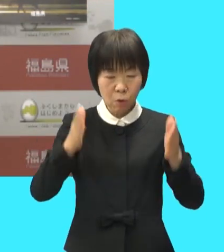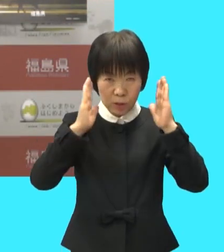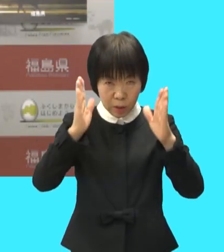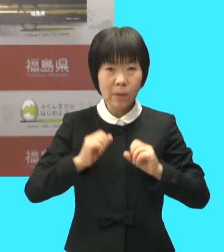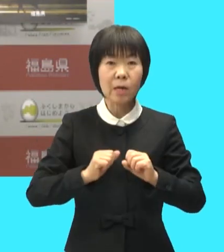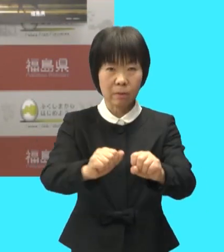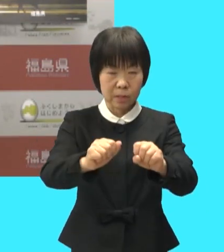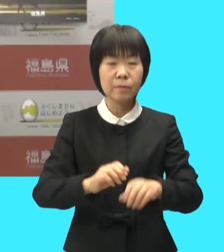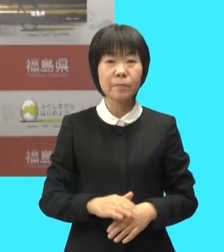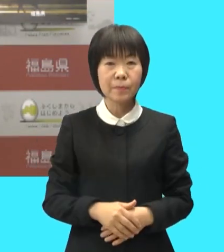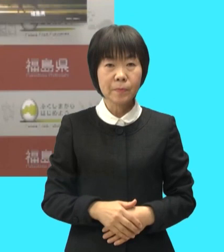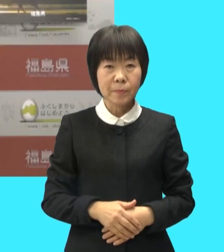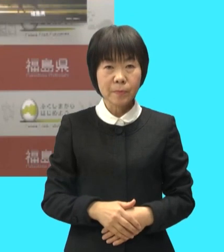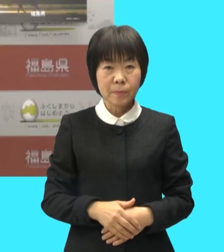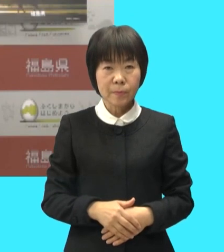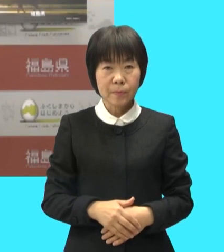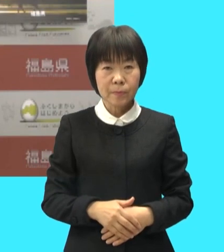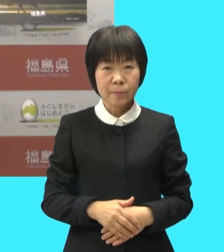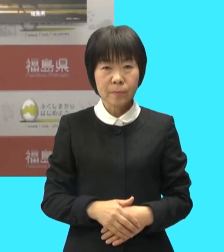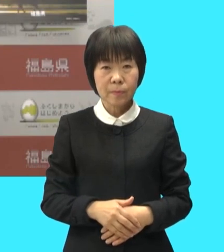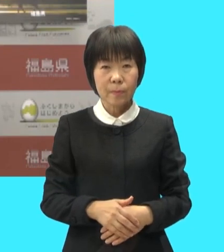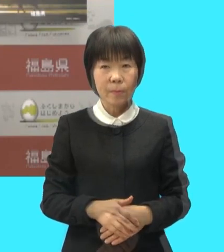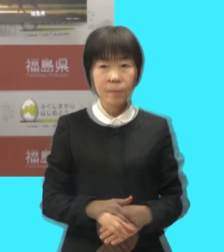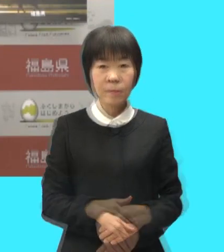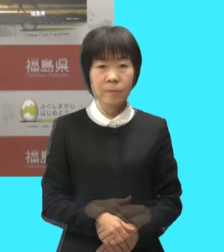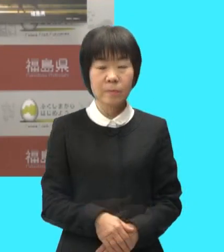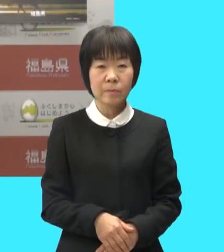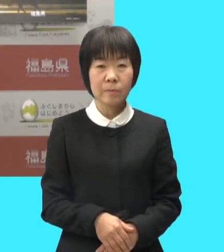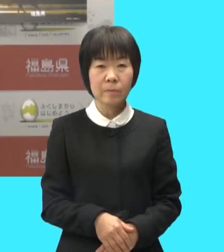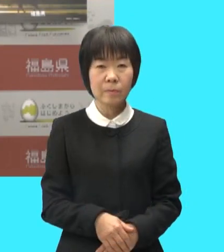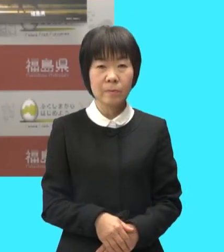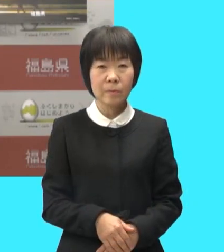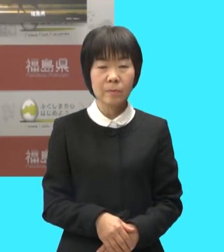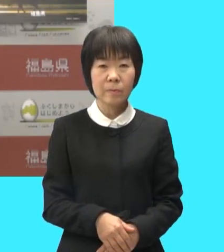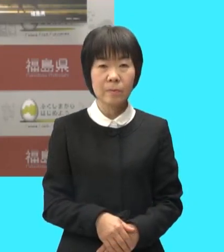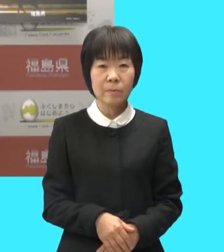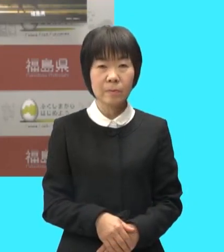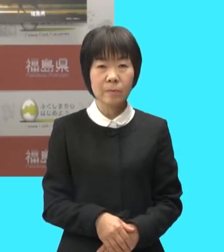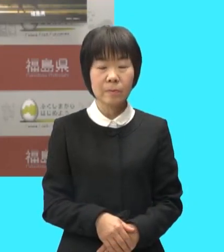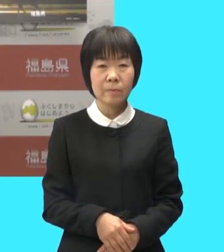。 ありがとうございました。 他にございますか。